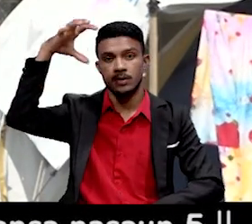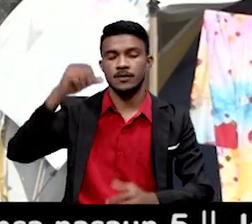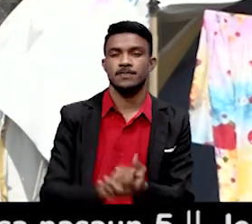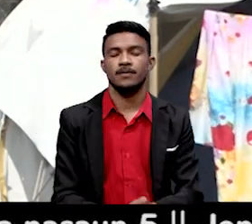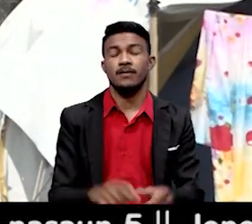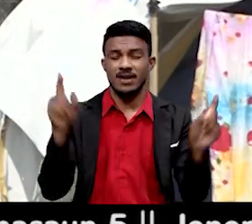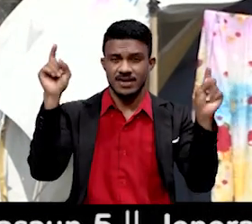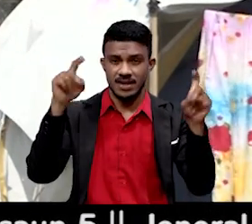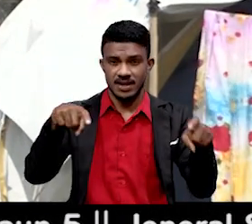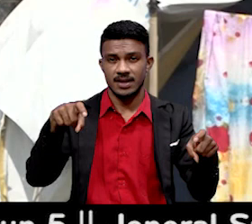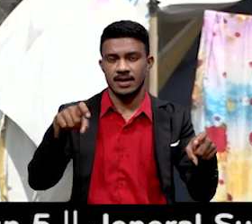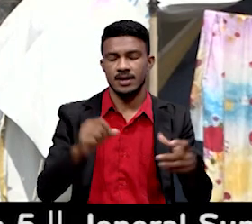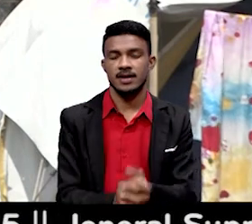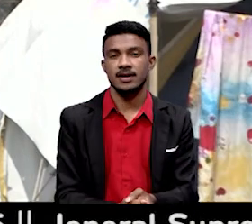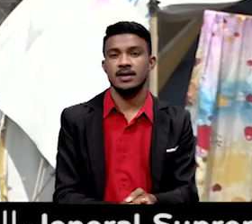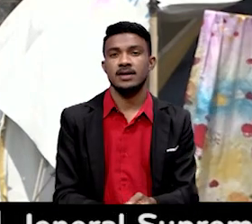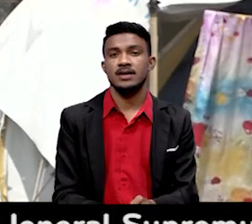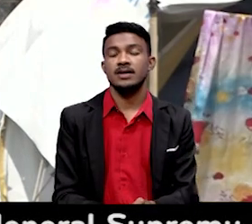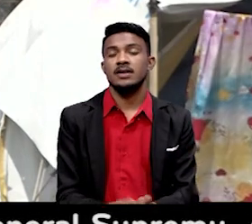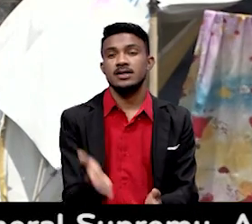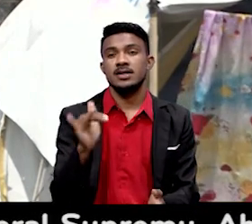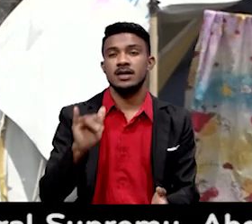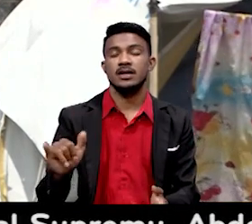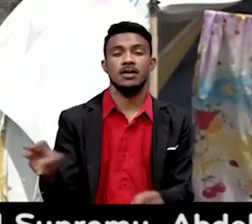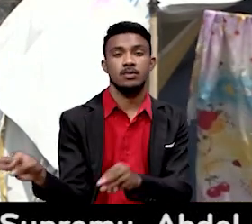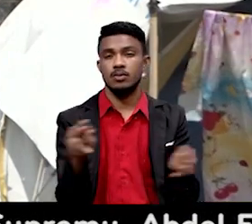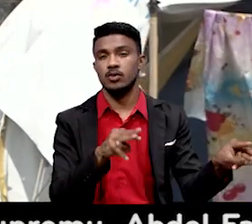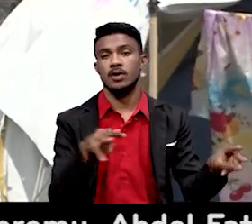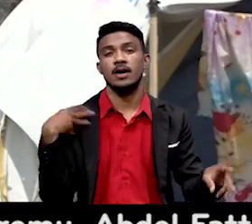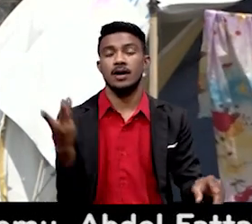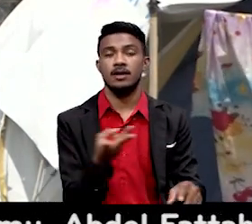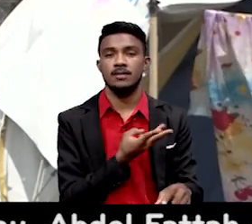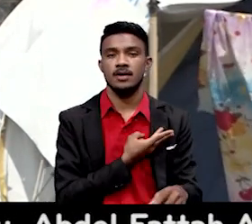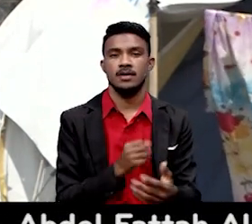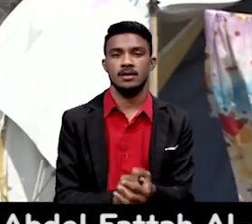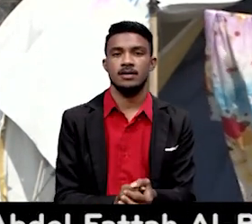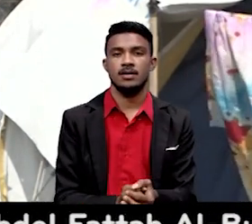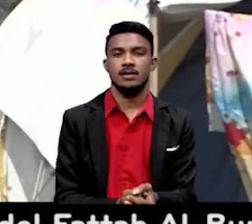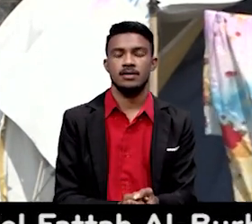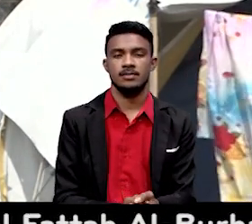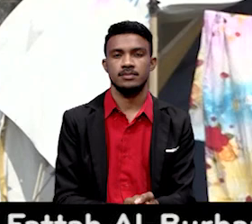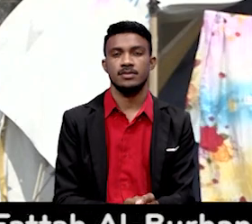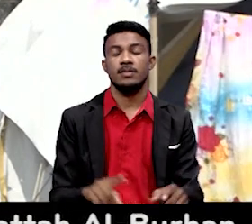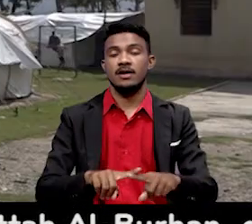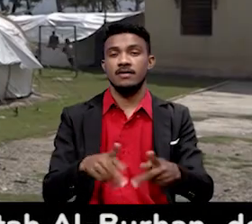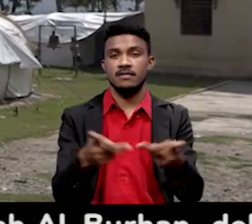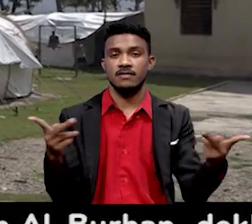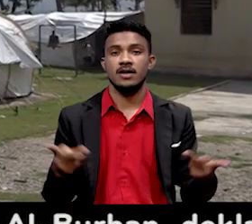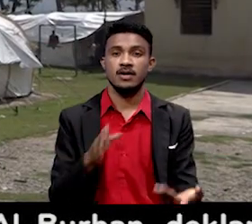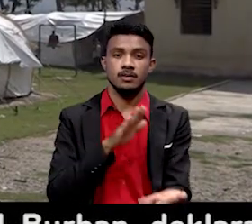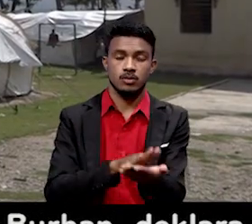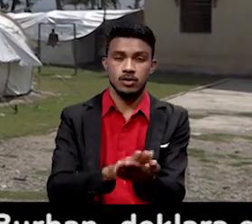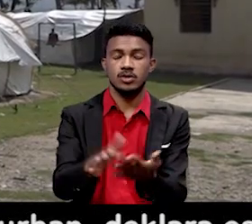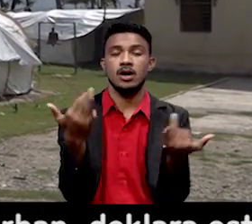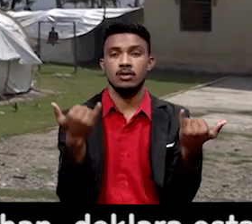Tem que dizer Izin sisirnya dengan tiang realoka kami. Realoka i aloka. Bapati seguru. Tu